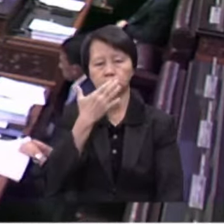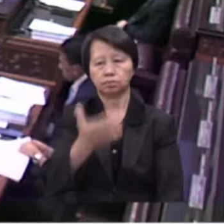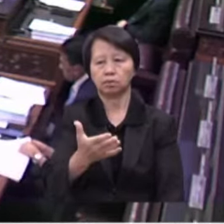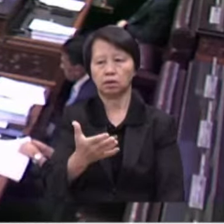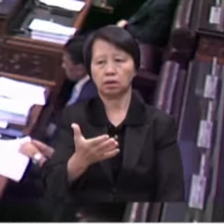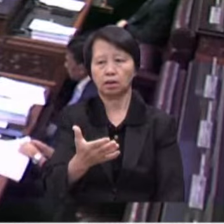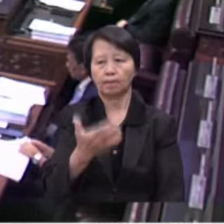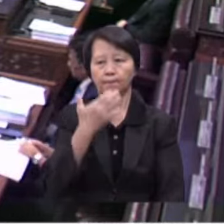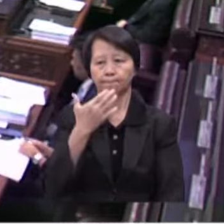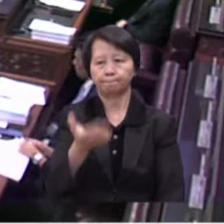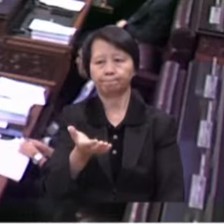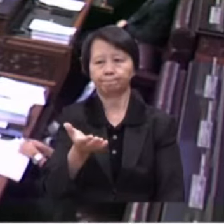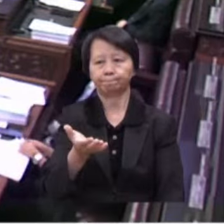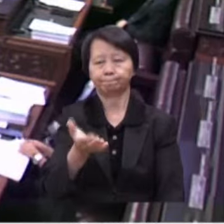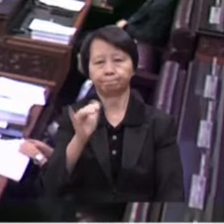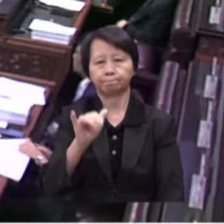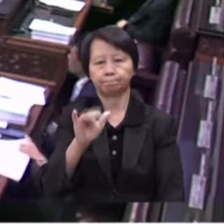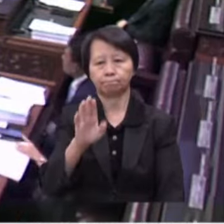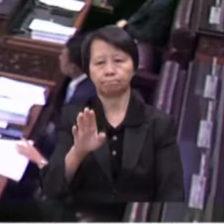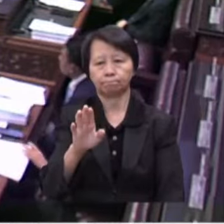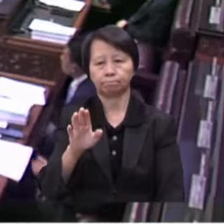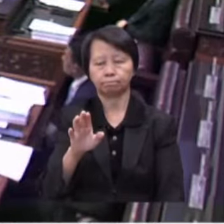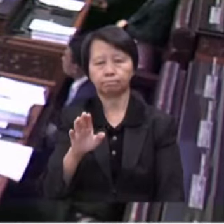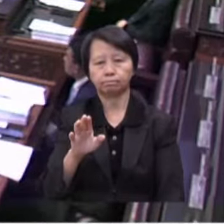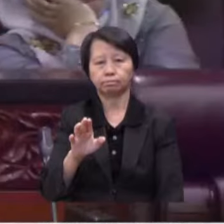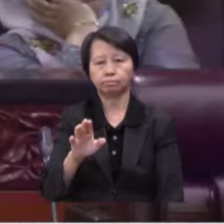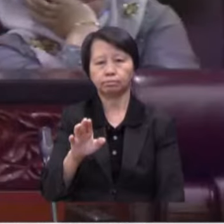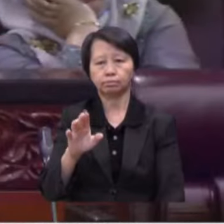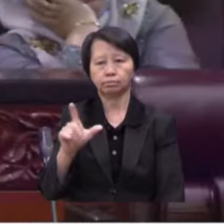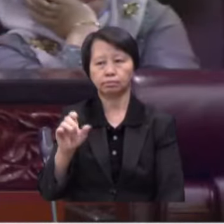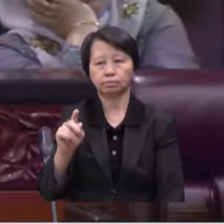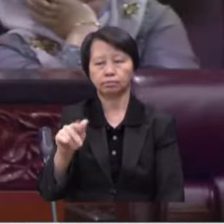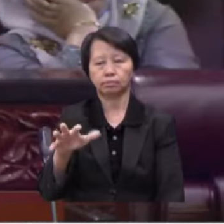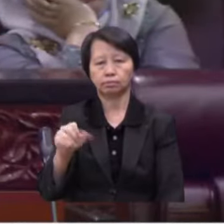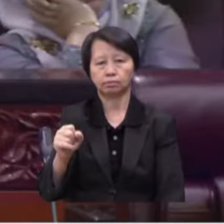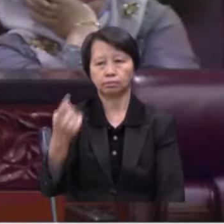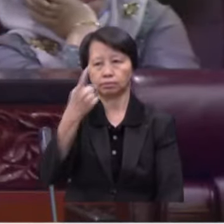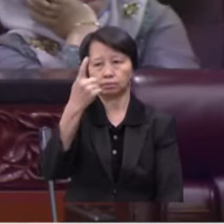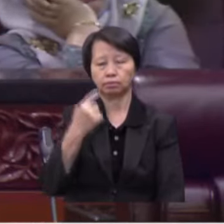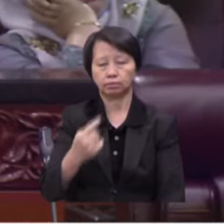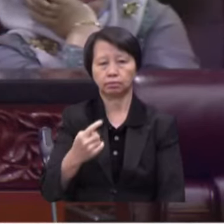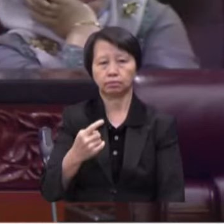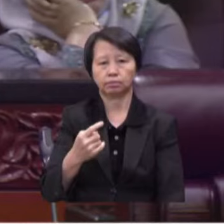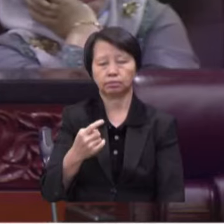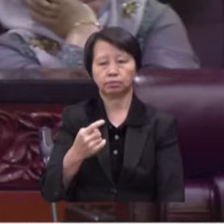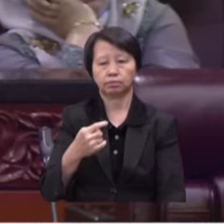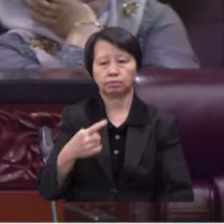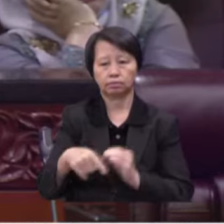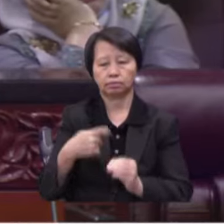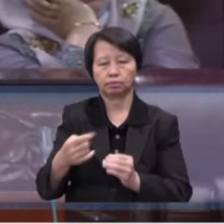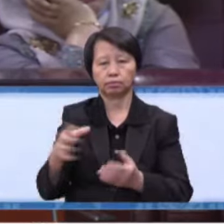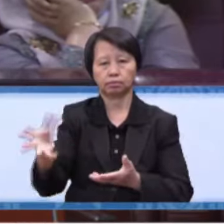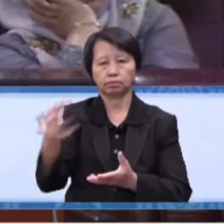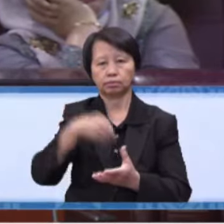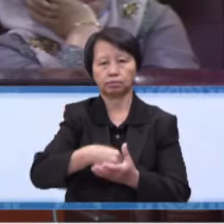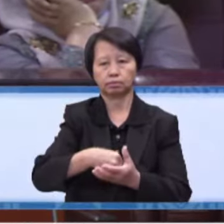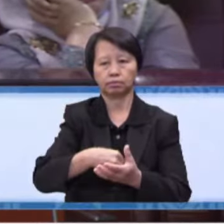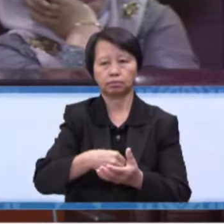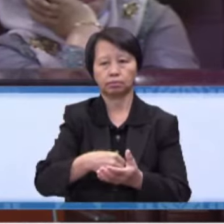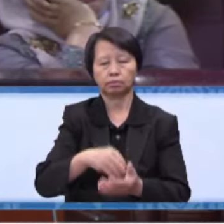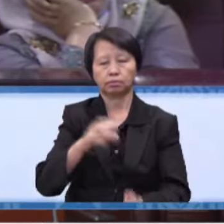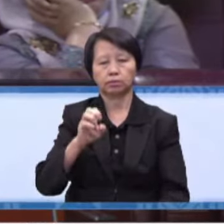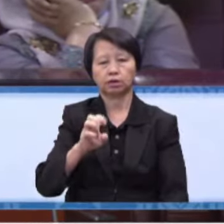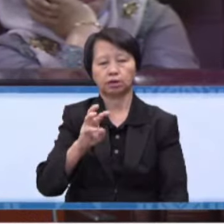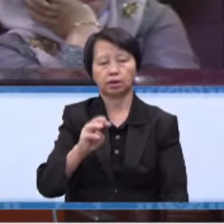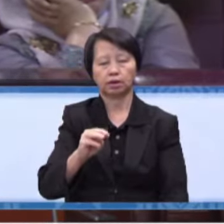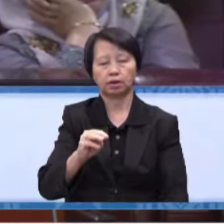kepada yang bohongan atas soal dan berkenaan tentang record perubahan elektronik